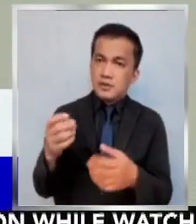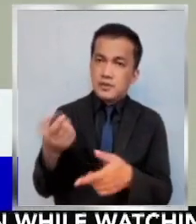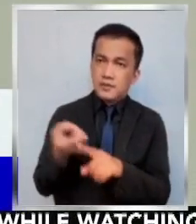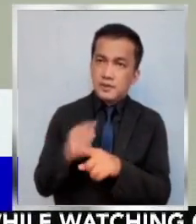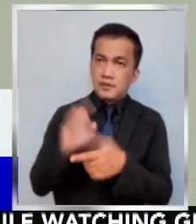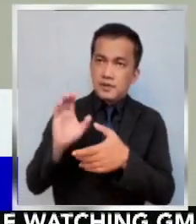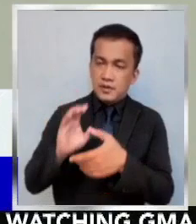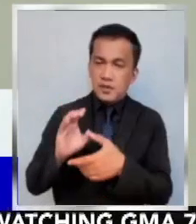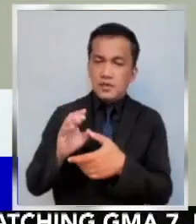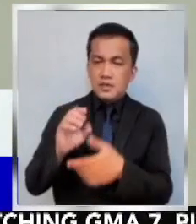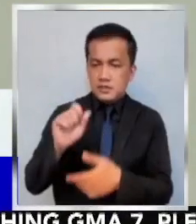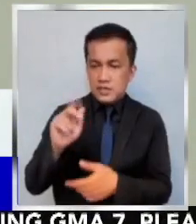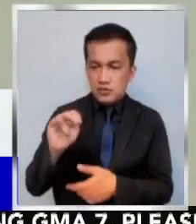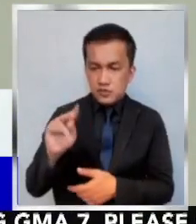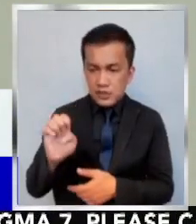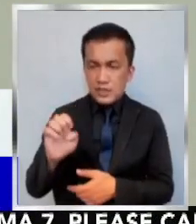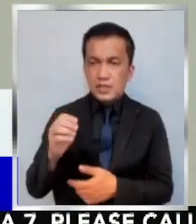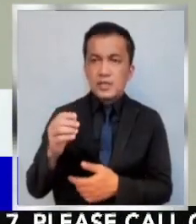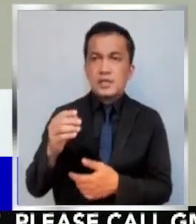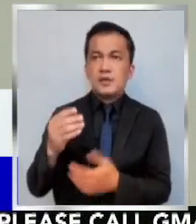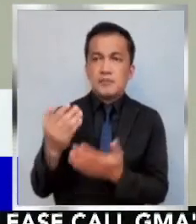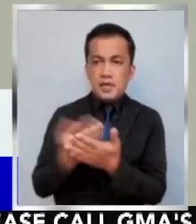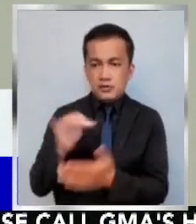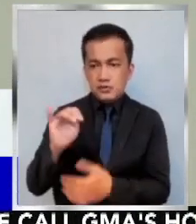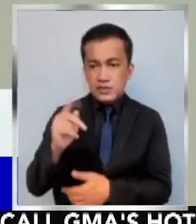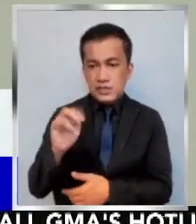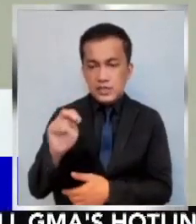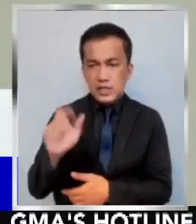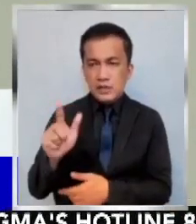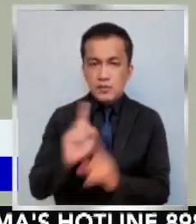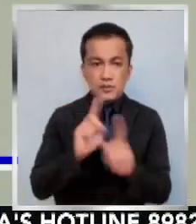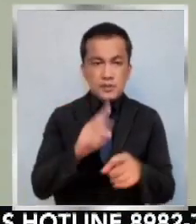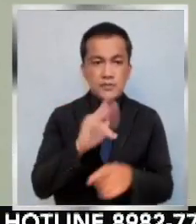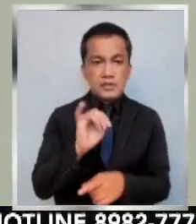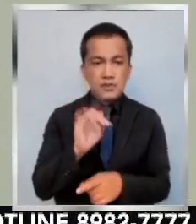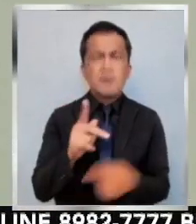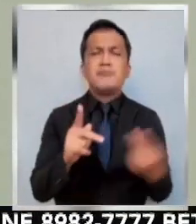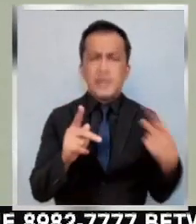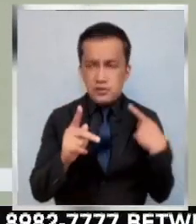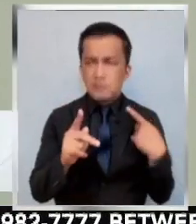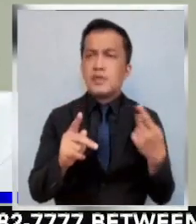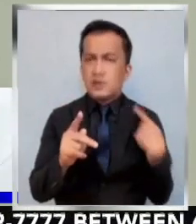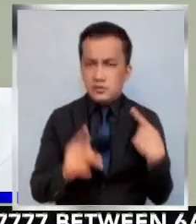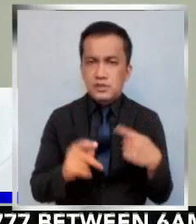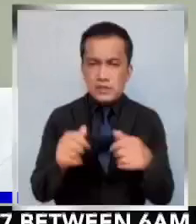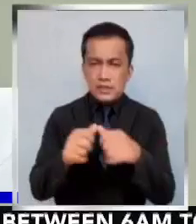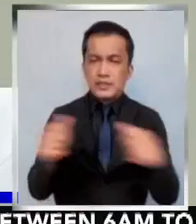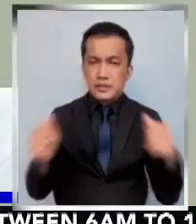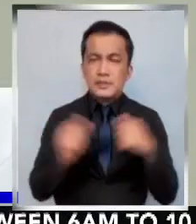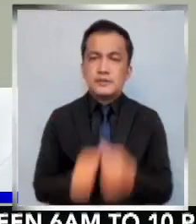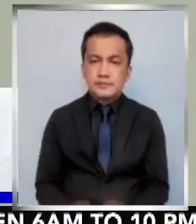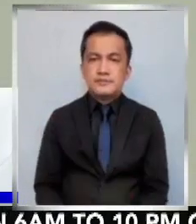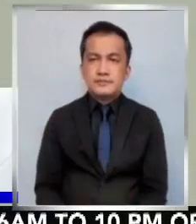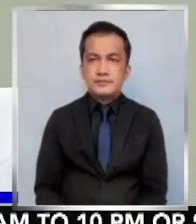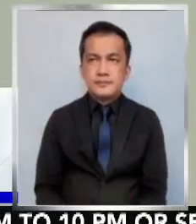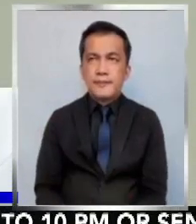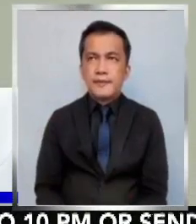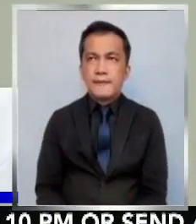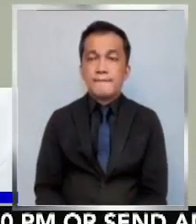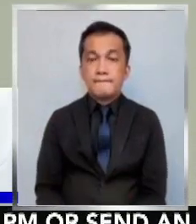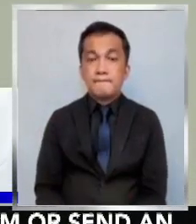Silang, tapos pupunta sila ng Balintawak. Meron yan na area. Meron yan kasi